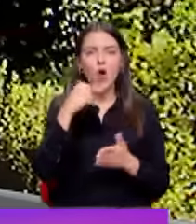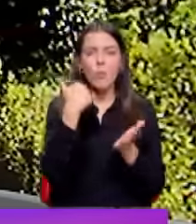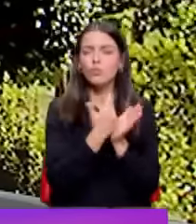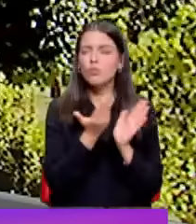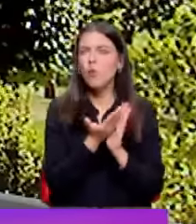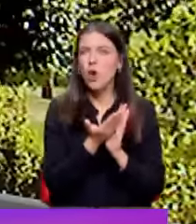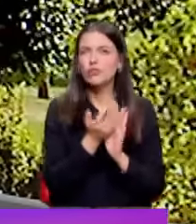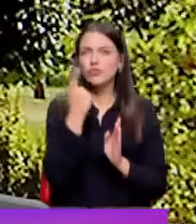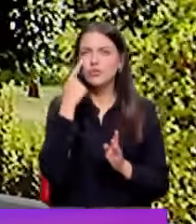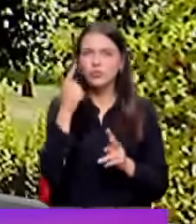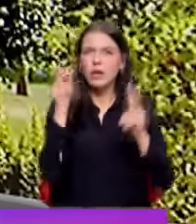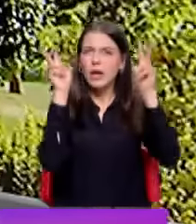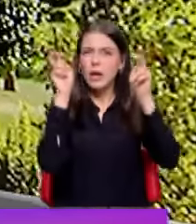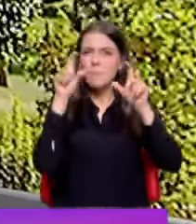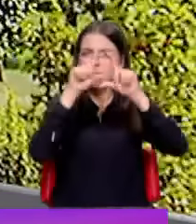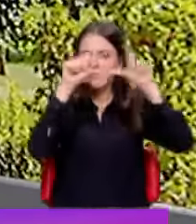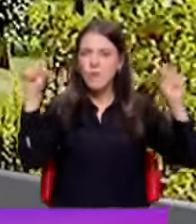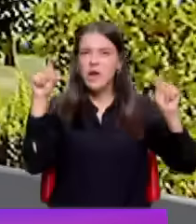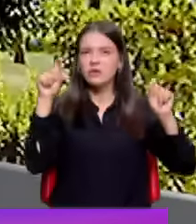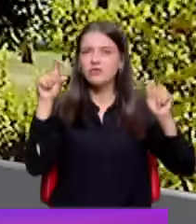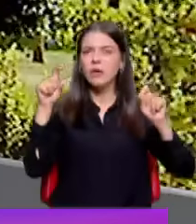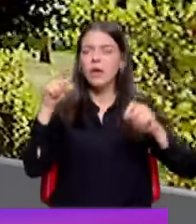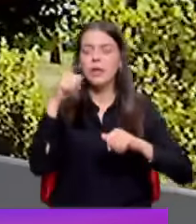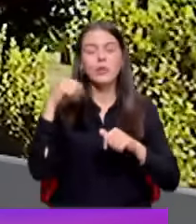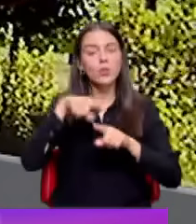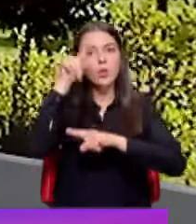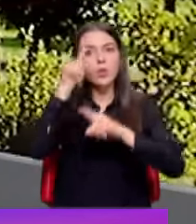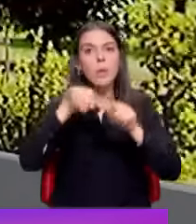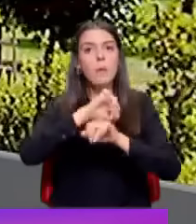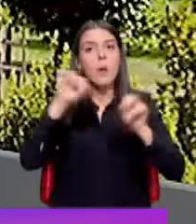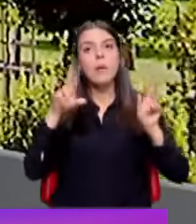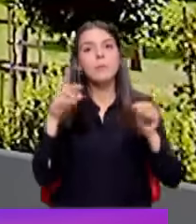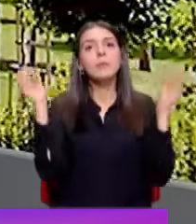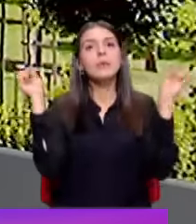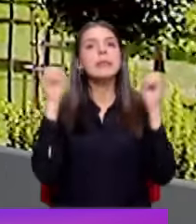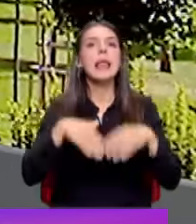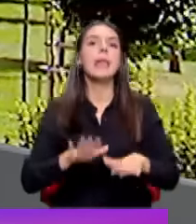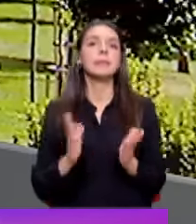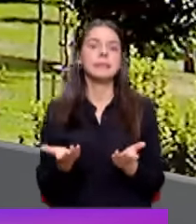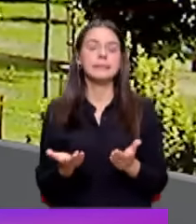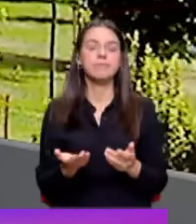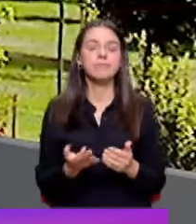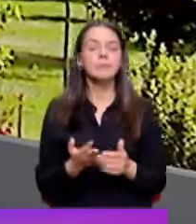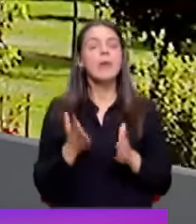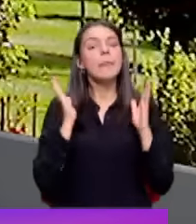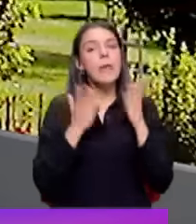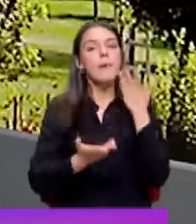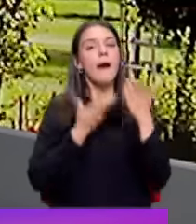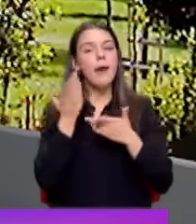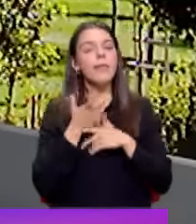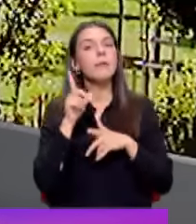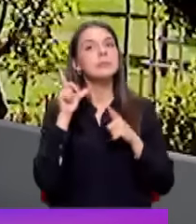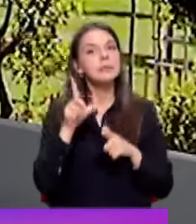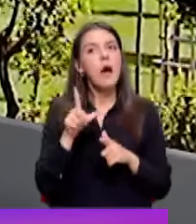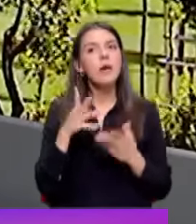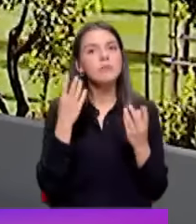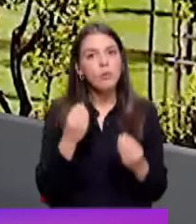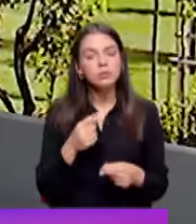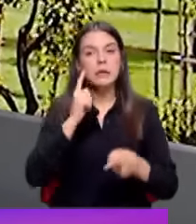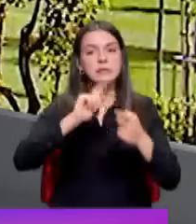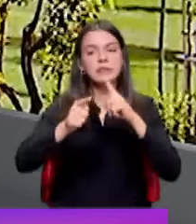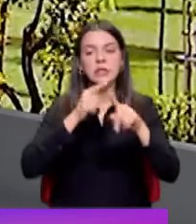başlık tırnak içinde gündeme bomba gibi düşmesin. Öyle değil mi? Tabii bahsetmemiz gereken siyasetin